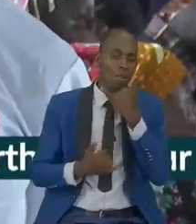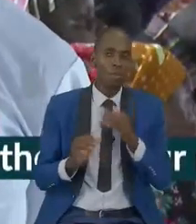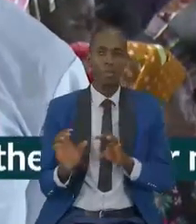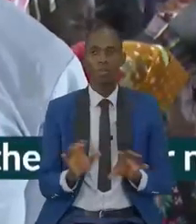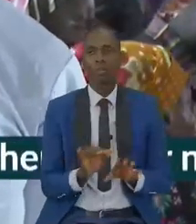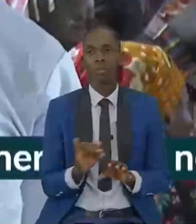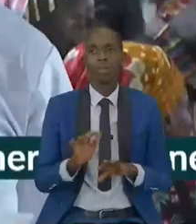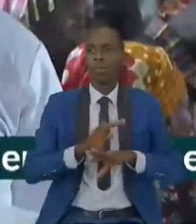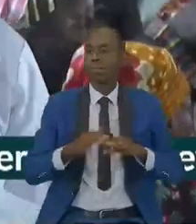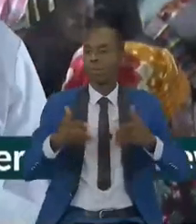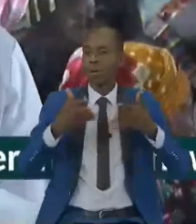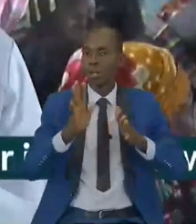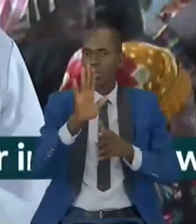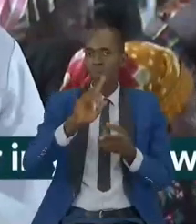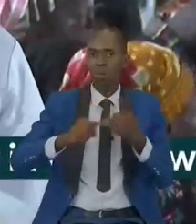Donnez-leur